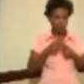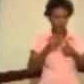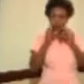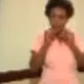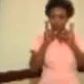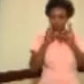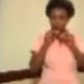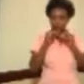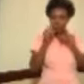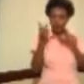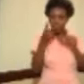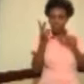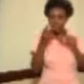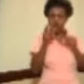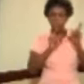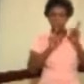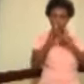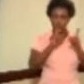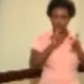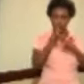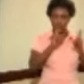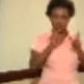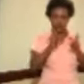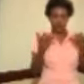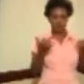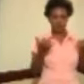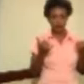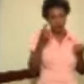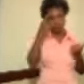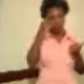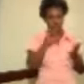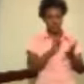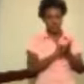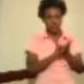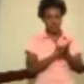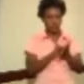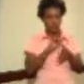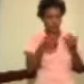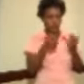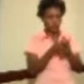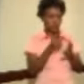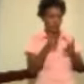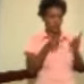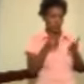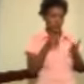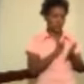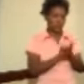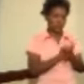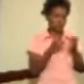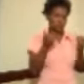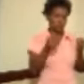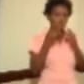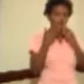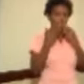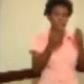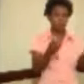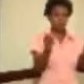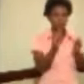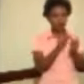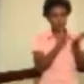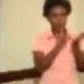ils pourront poser l'autre des questions et l'autre la pourra répondre. Alors, on a profité pour nous remercier journalistes qui étaient avec nous, là, parce que dans la partie ça, journalistes pas